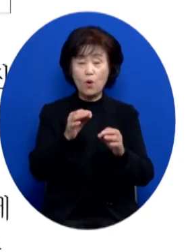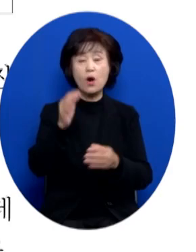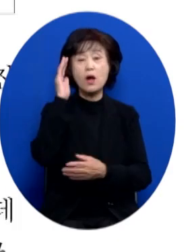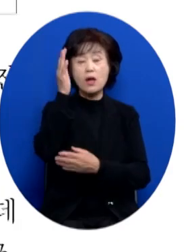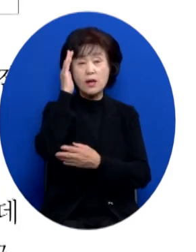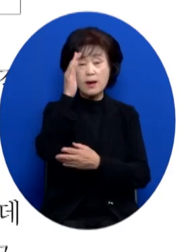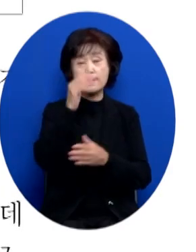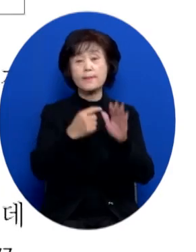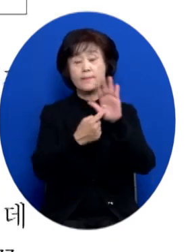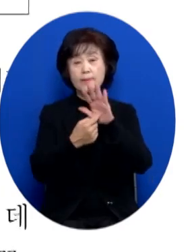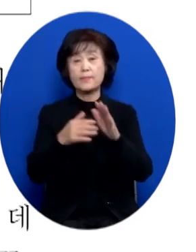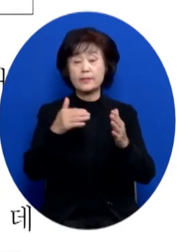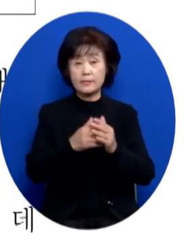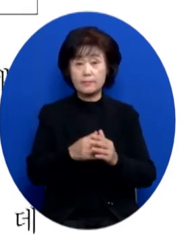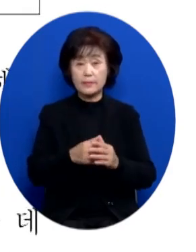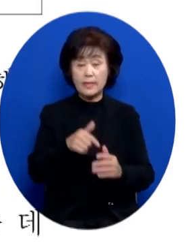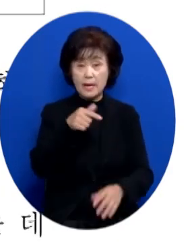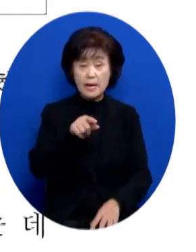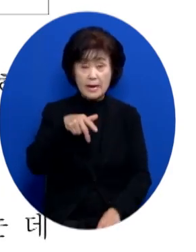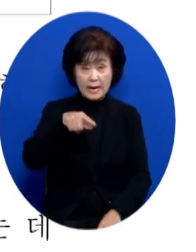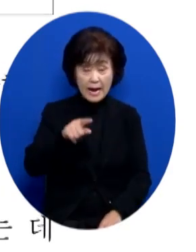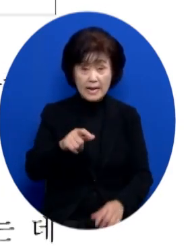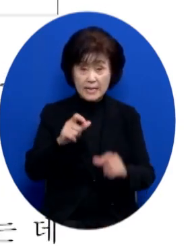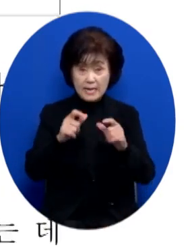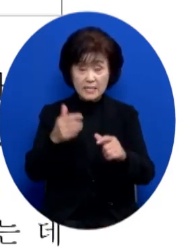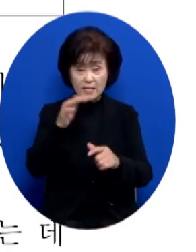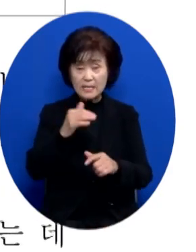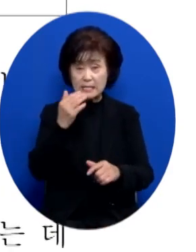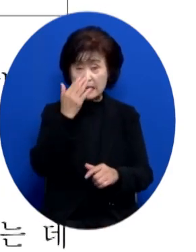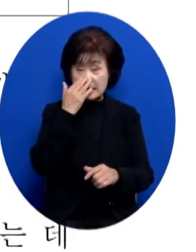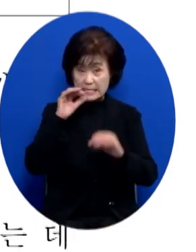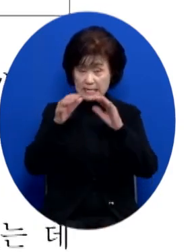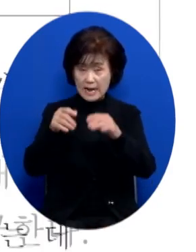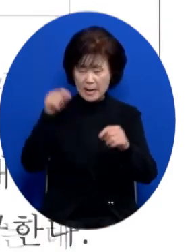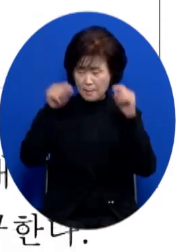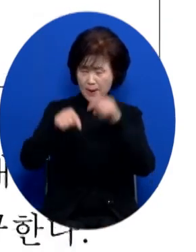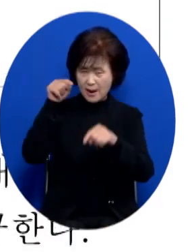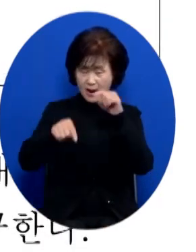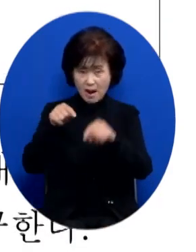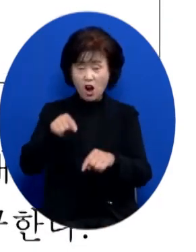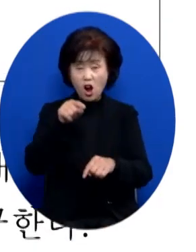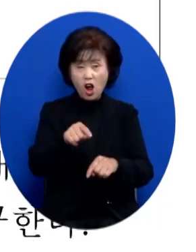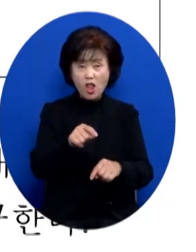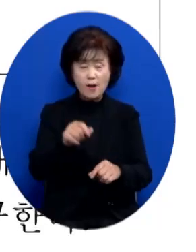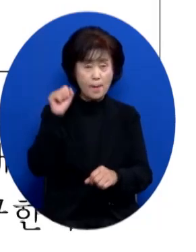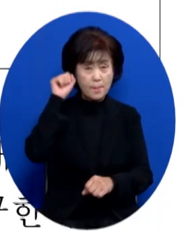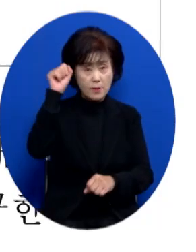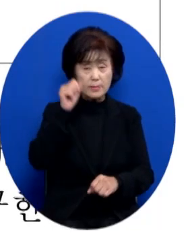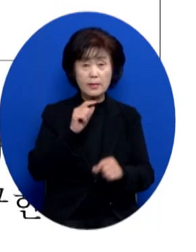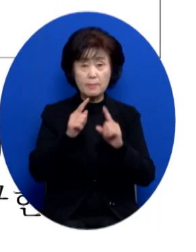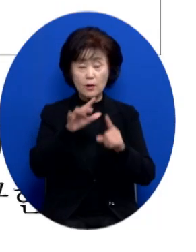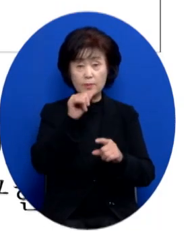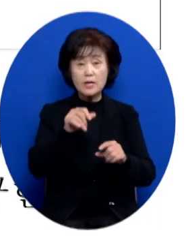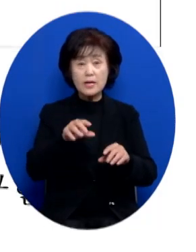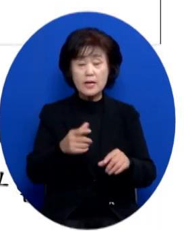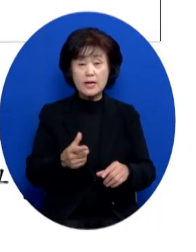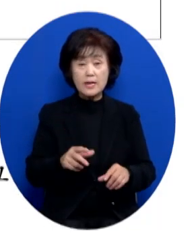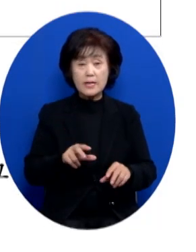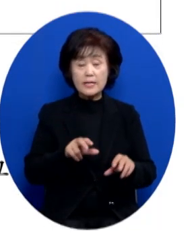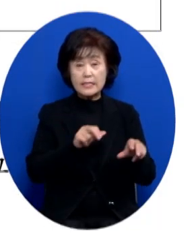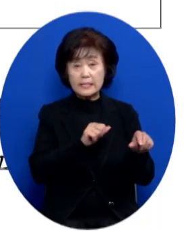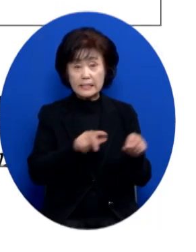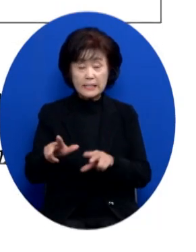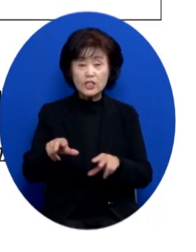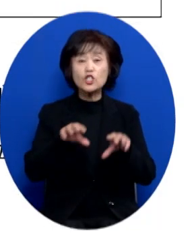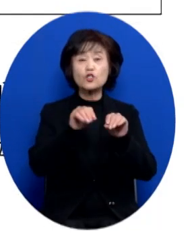외교부는 로켓을 포함해 가자지구에서 이스라엘에 가해진 무차별적 공격을 강력히 규탄한다며 즉각 중단할 것을